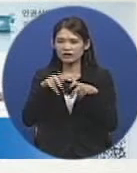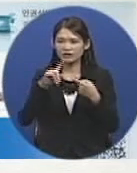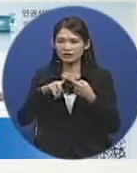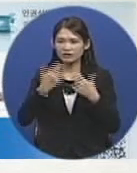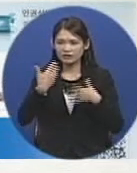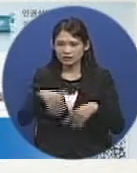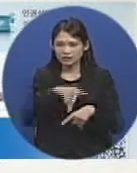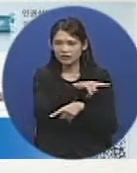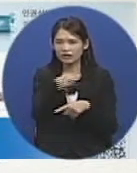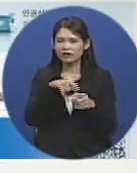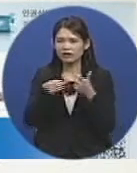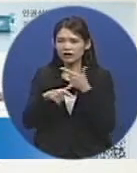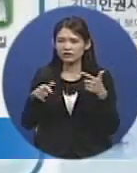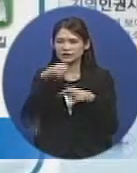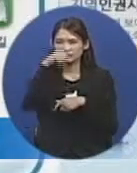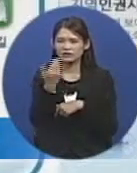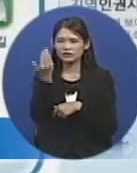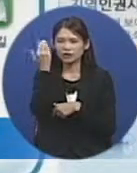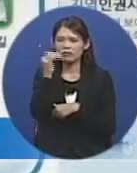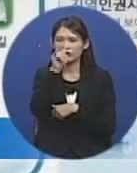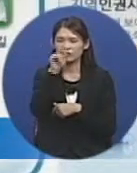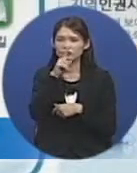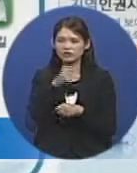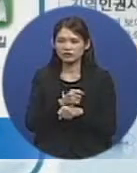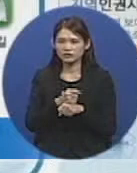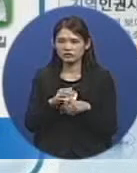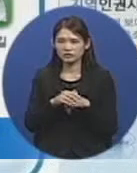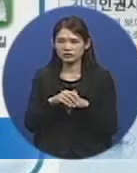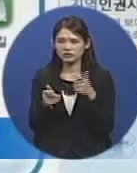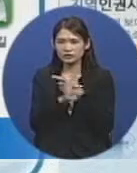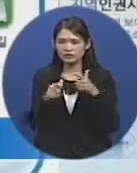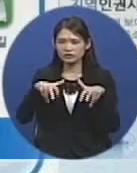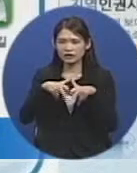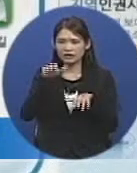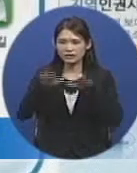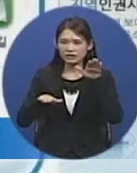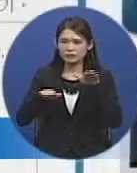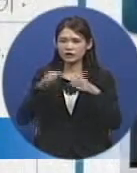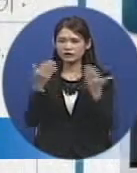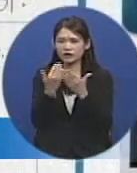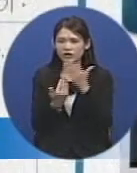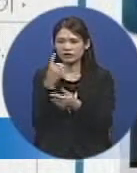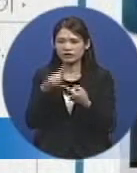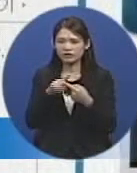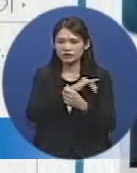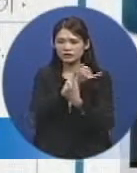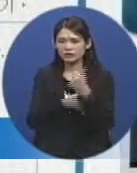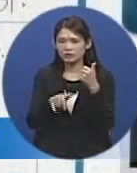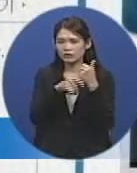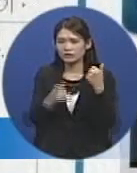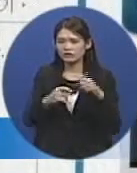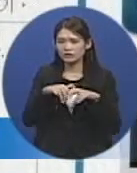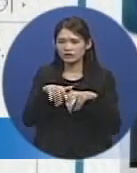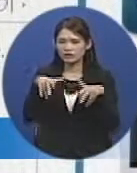취약계층에 대한 다양성은 간과하고 있다고 지적했습니다. 또 각종 장애 차별 사건을 다루는 인권위 인권위원회